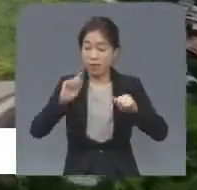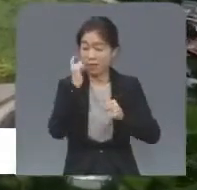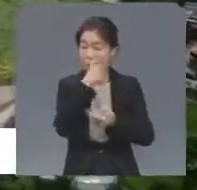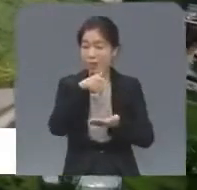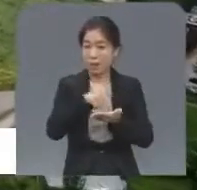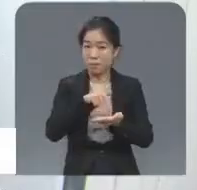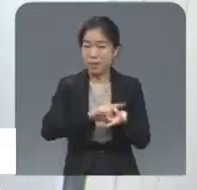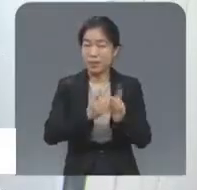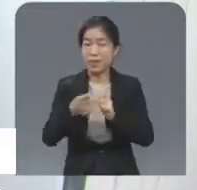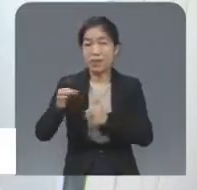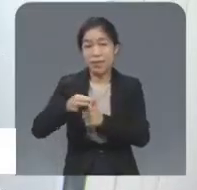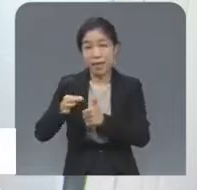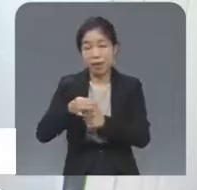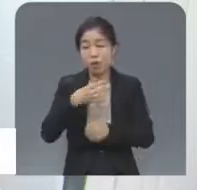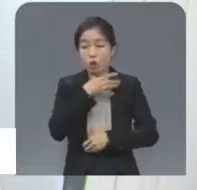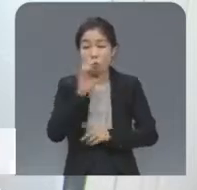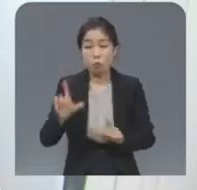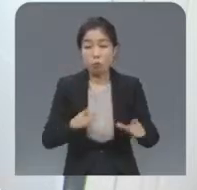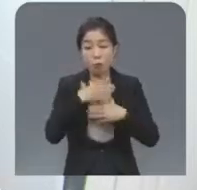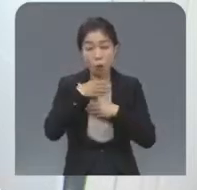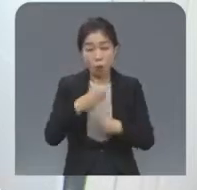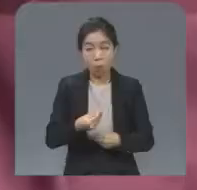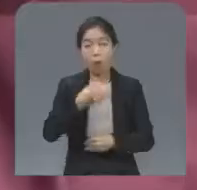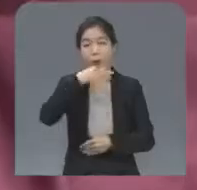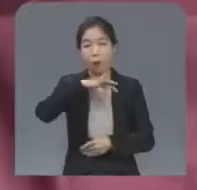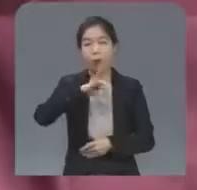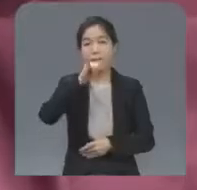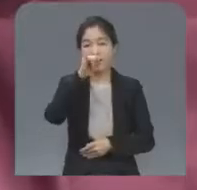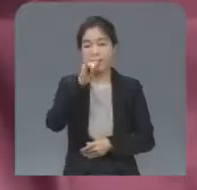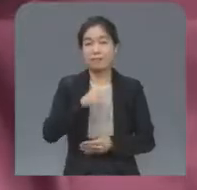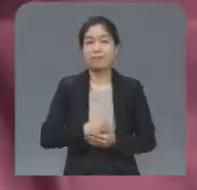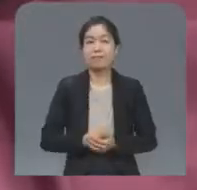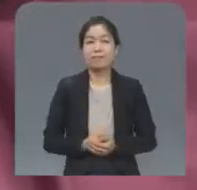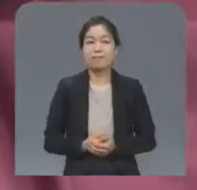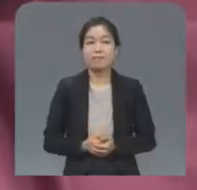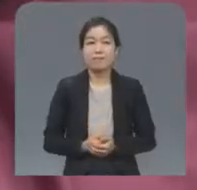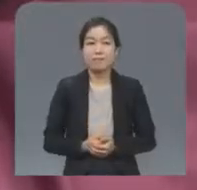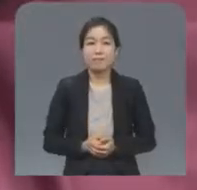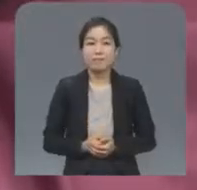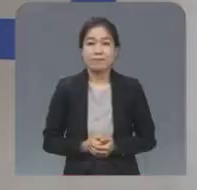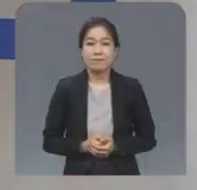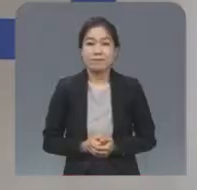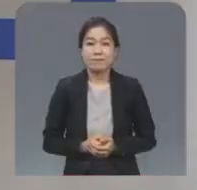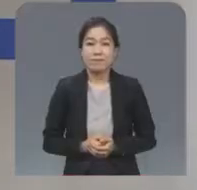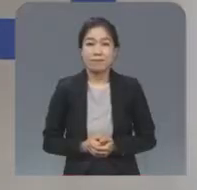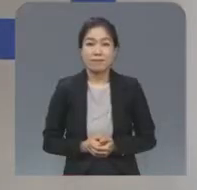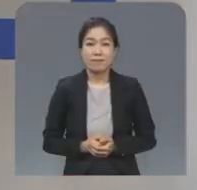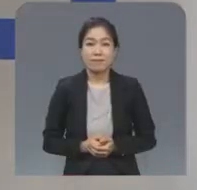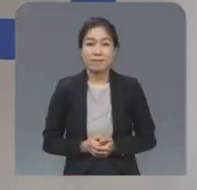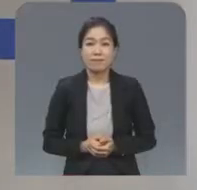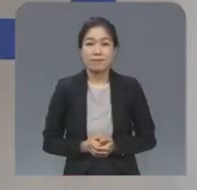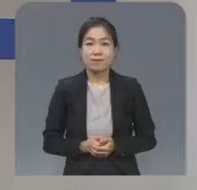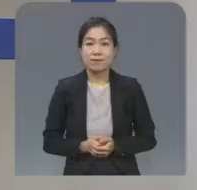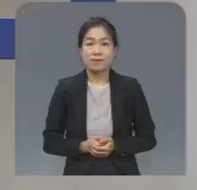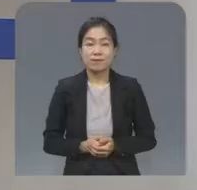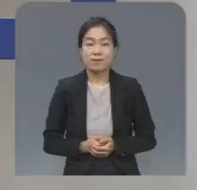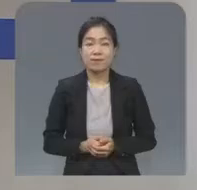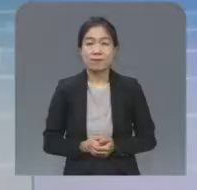한 대체연금이 노후 생활 안정에 톡톡히 역할을 하고 있습니다. KBS 뉴스 황정환입니다.